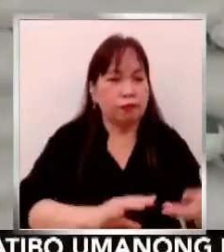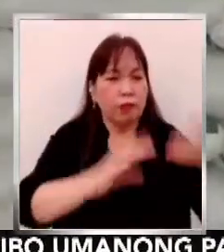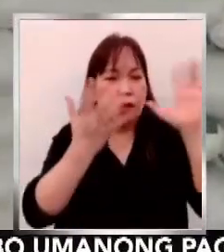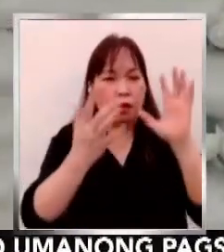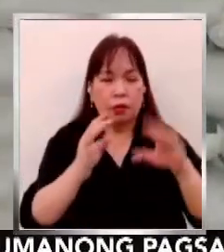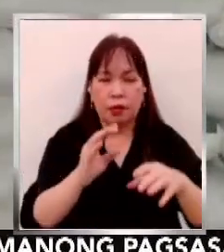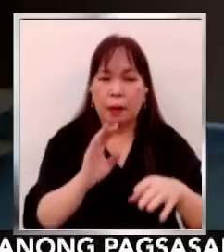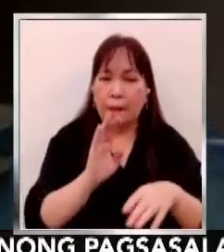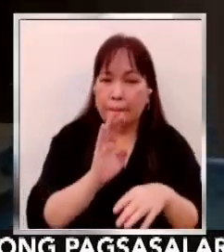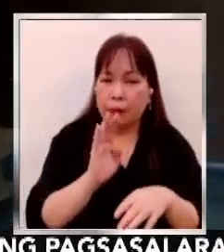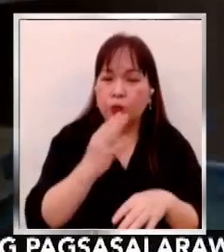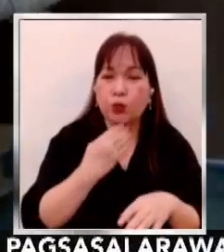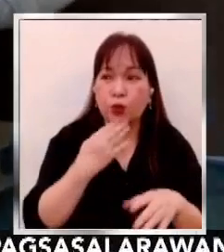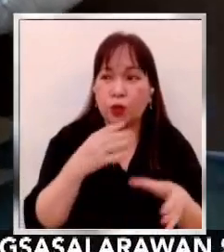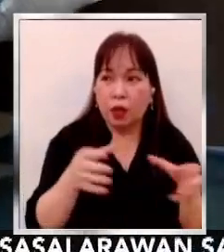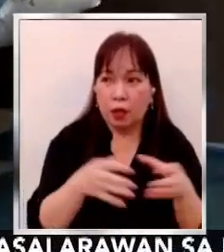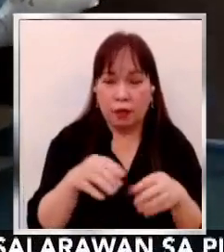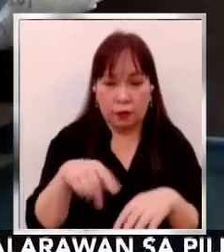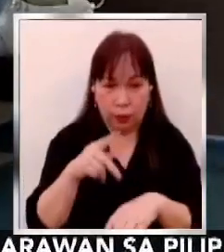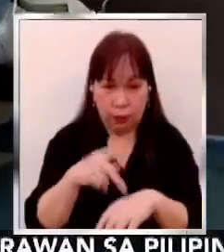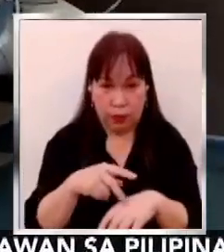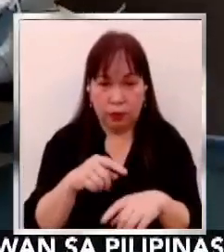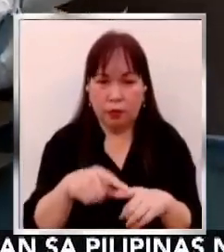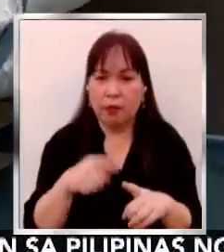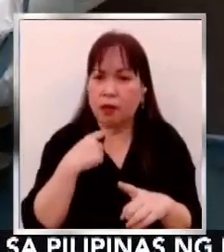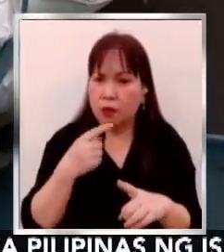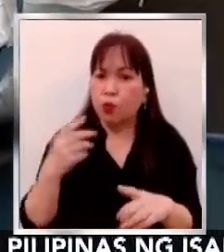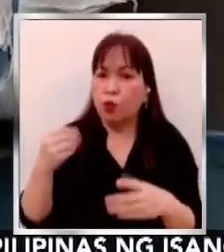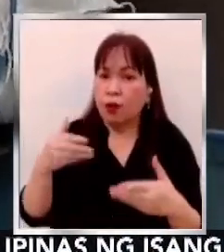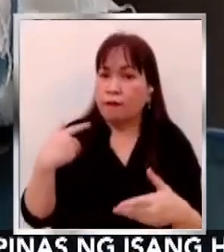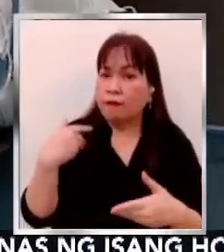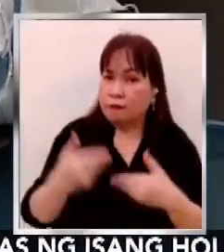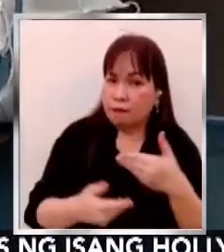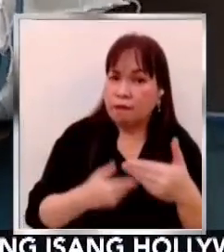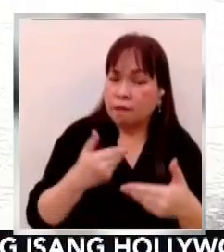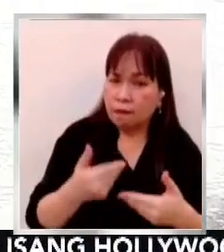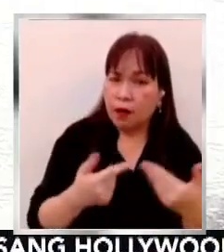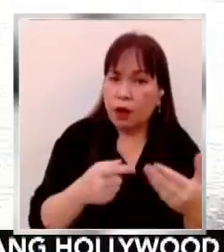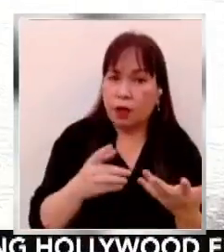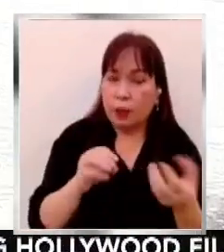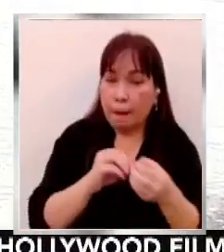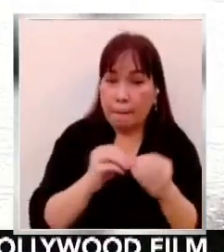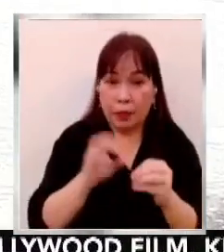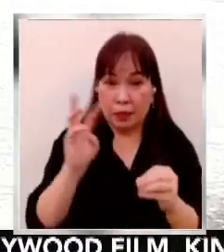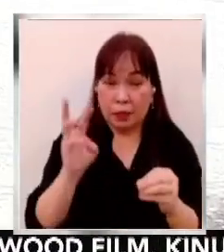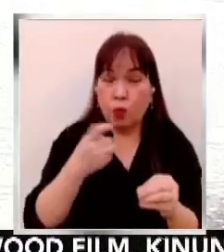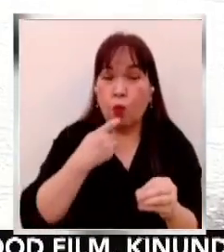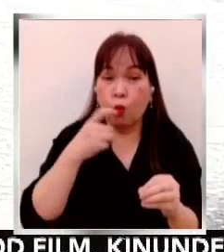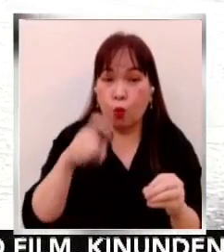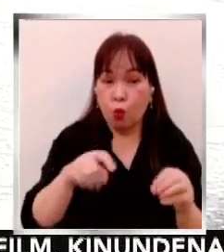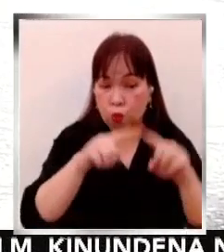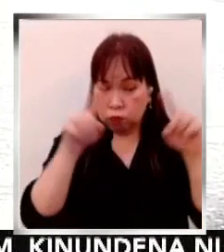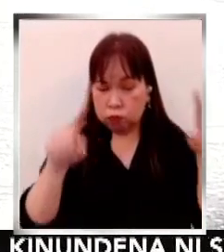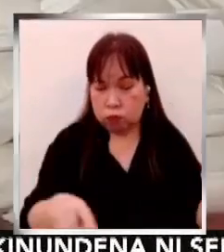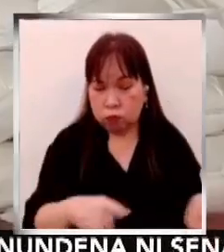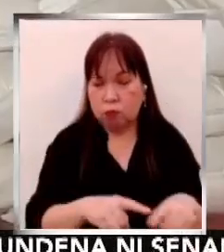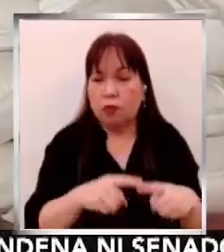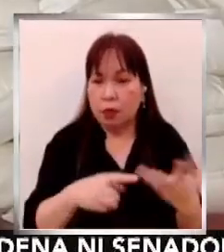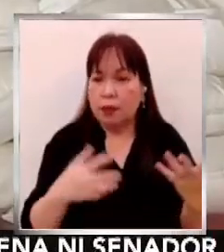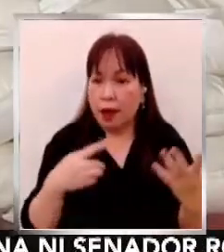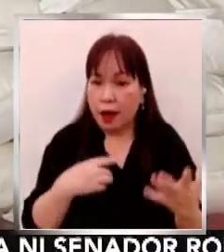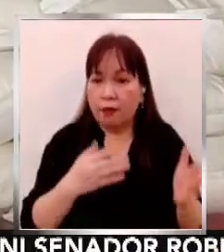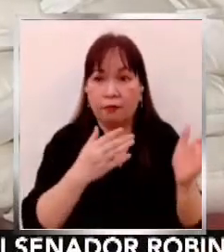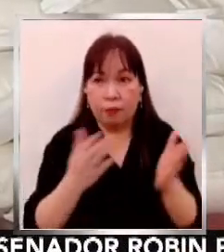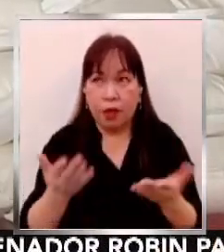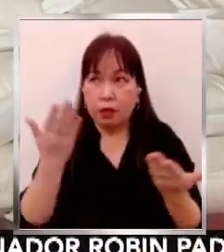ni Ascona, dumaan sa tamang proseso ang Sugar Order No. 6. Nagbigay rin daw ng importation plan ng Sugar Board sa Pangulo